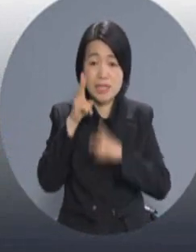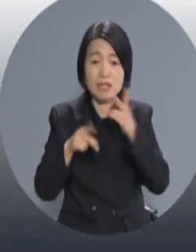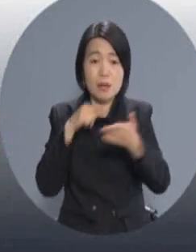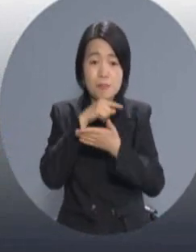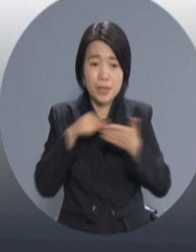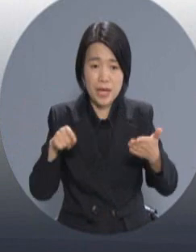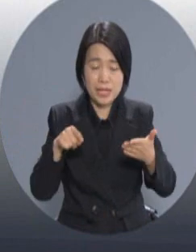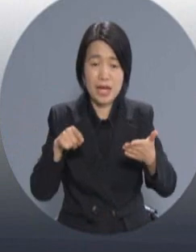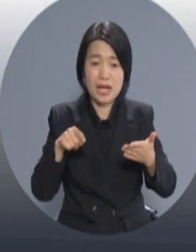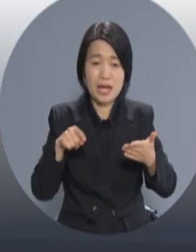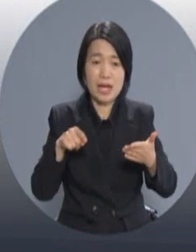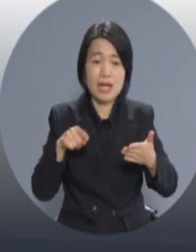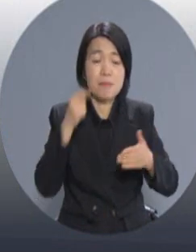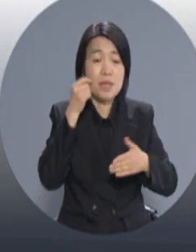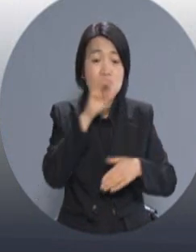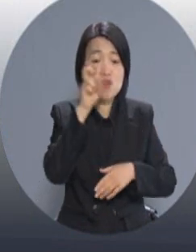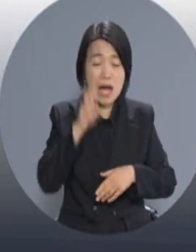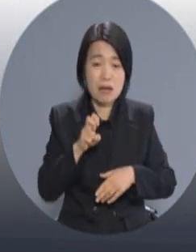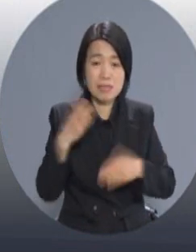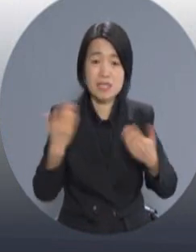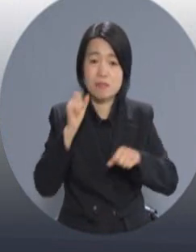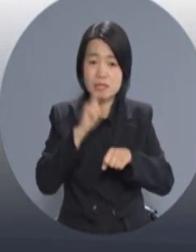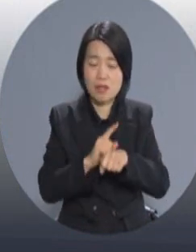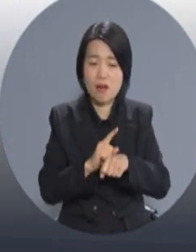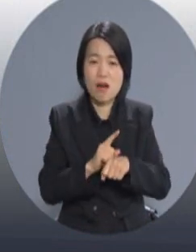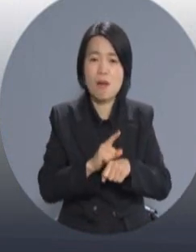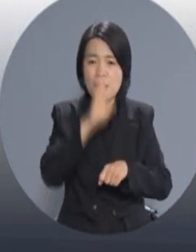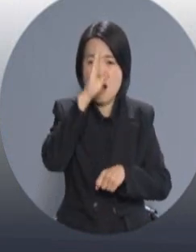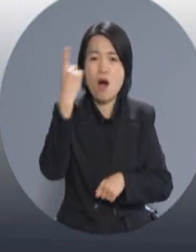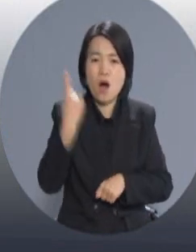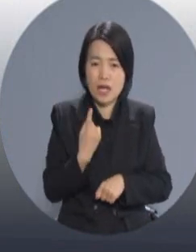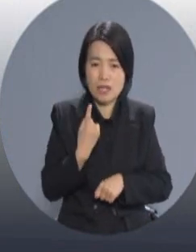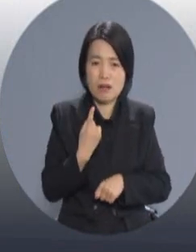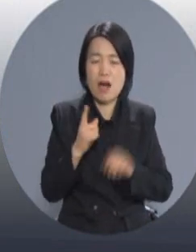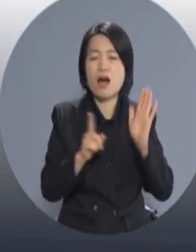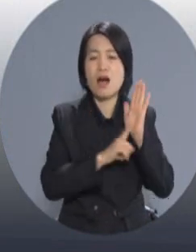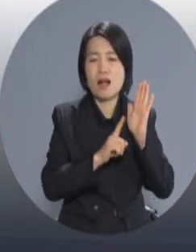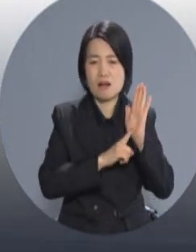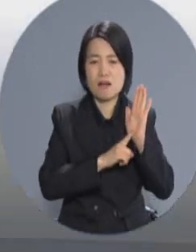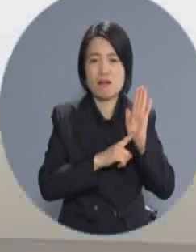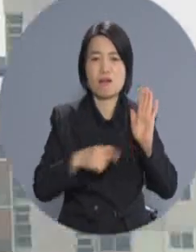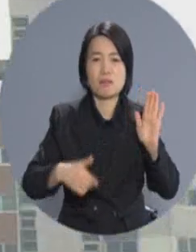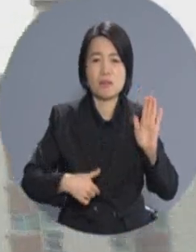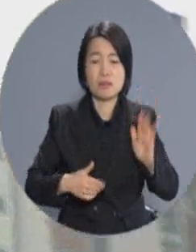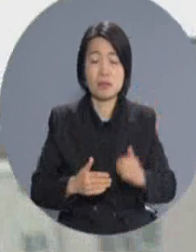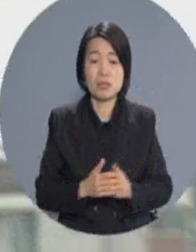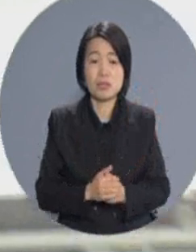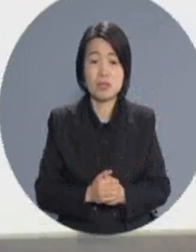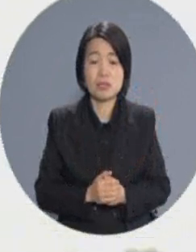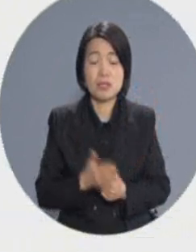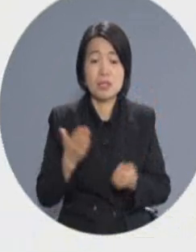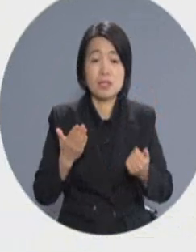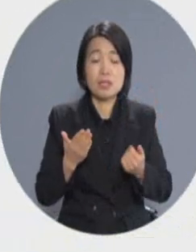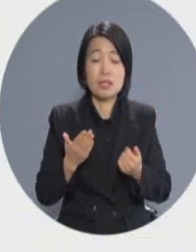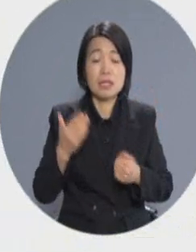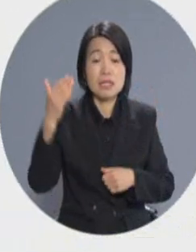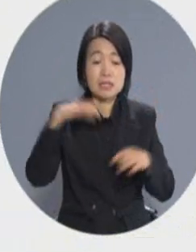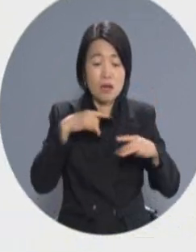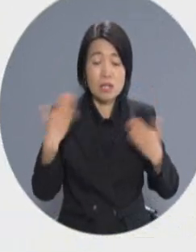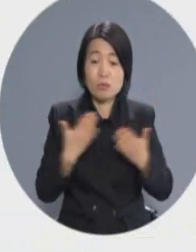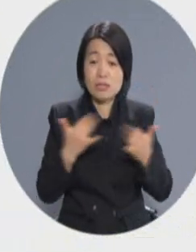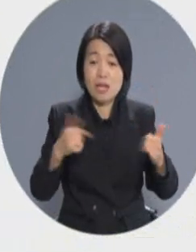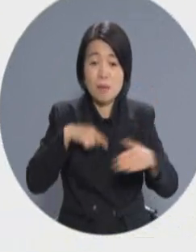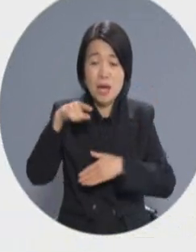피부암이 산업재해다, 피부암이 직업성 암이다 이게 이제서 알려졌다는 겁니다. 노동계는 전기